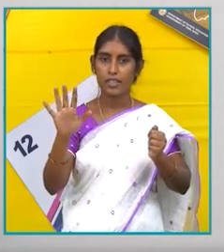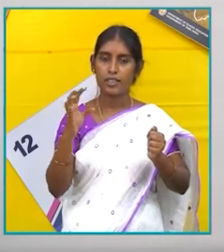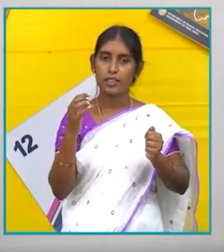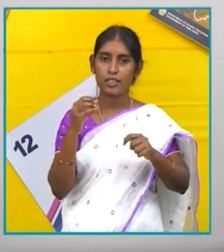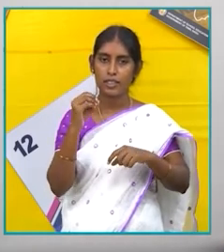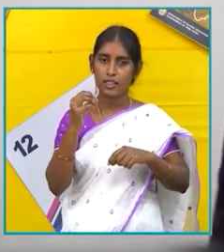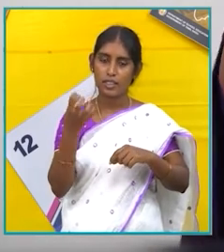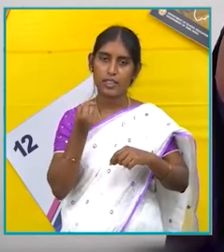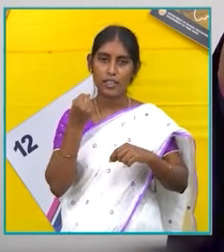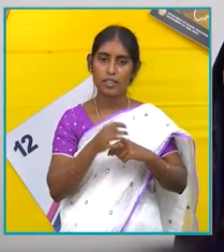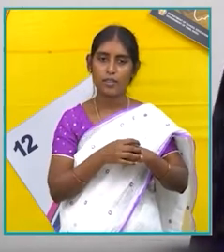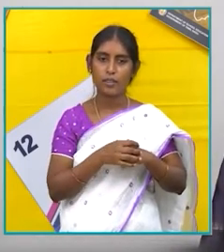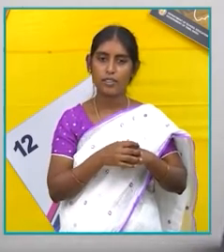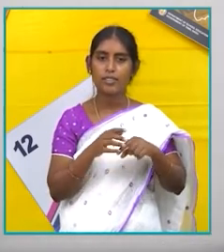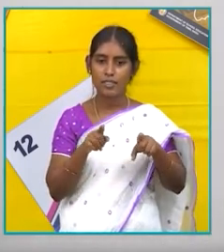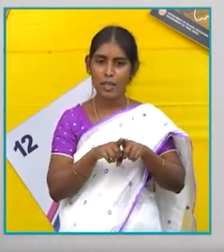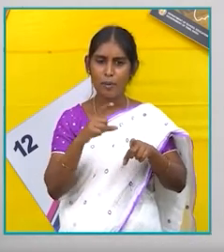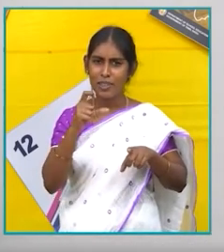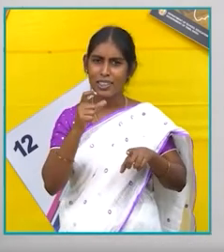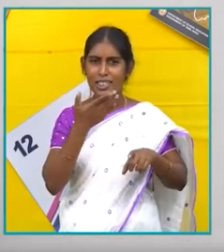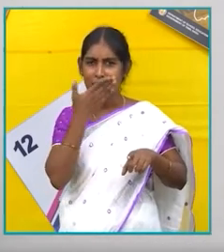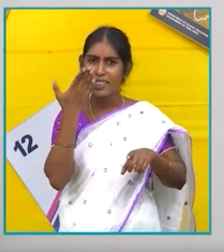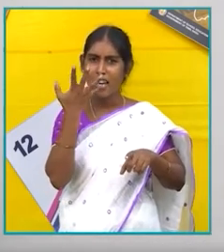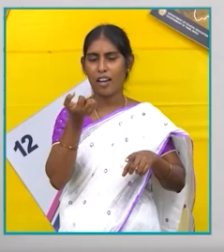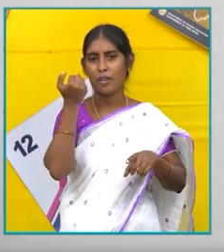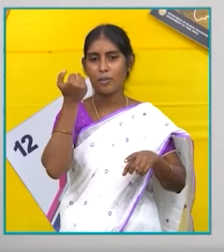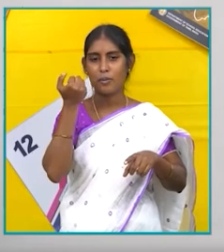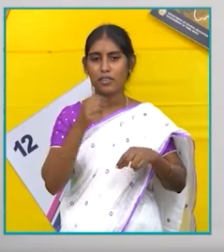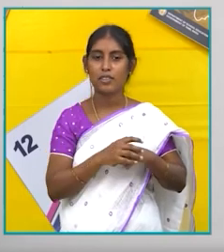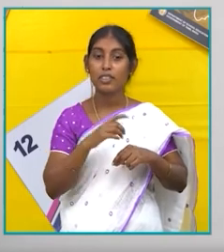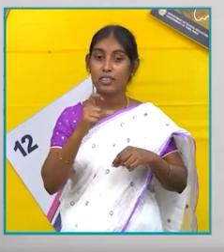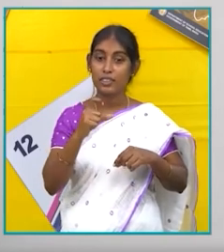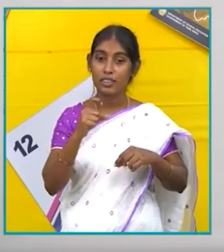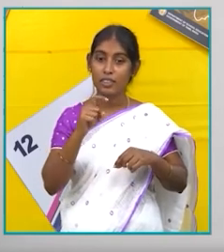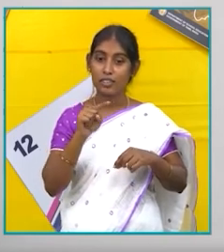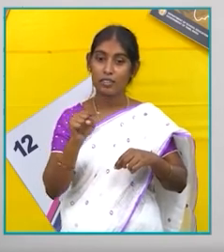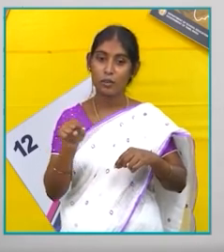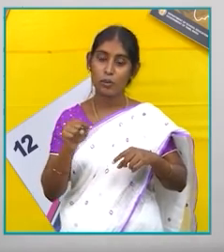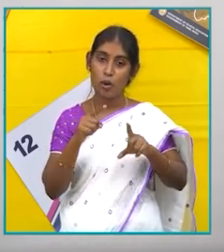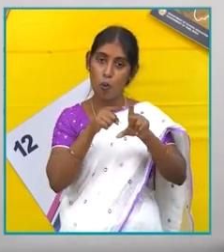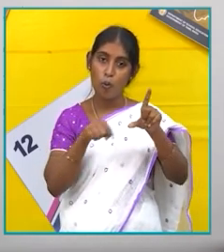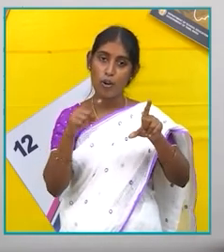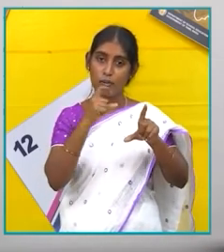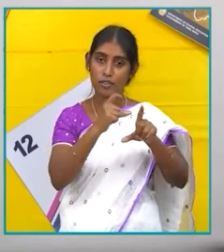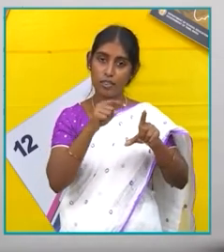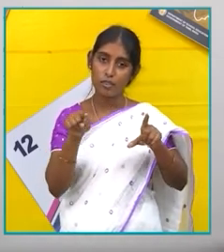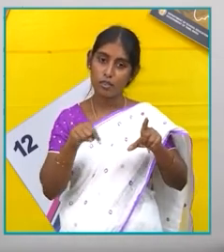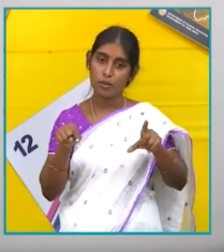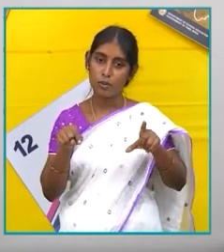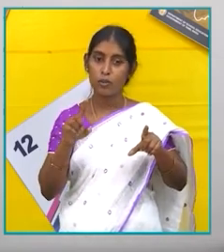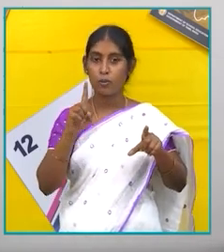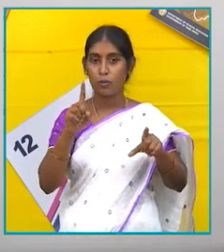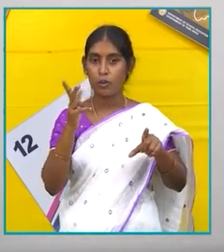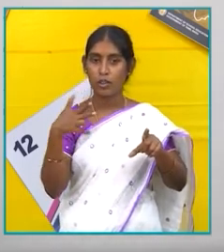கிடைக்கும் இப்போ பாத்தீங்கனா இப்போ நமக்கு c கண்டுபிடிச்சிரலாம் எப்படி c equal to கோணம் c equal to என்ன 180 ல